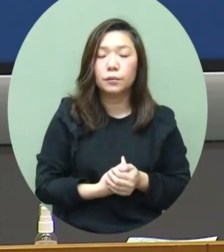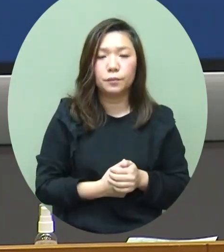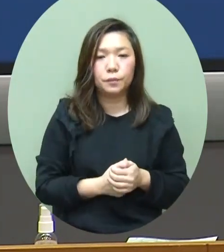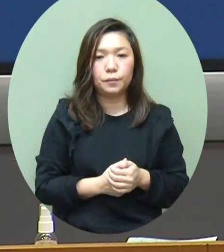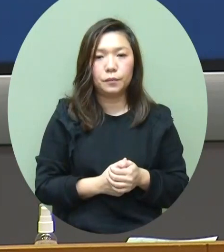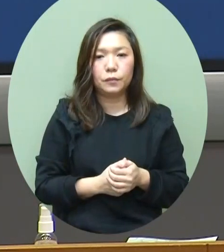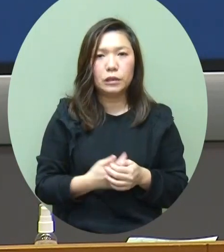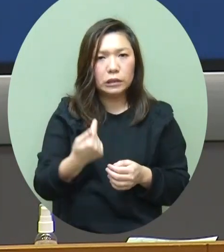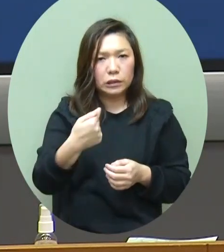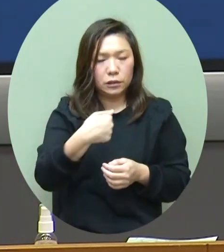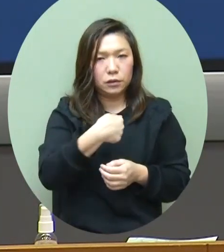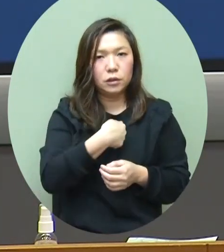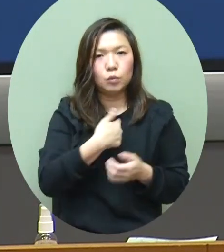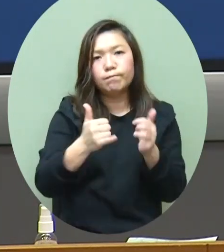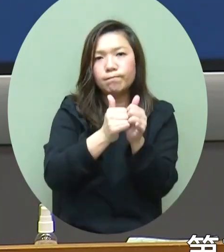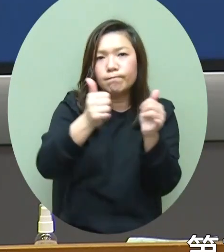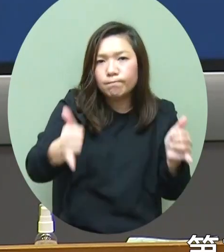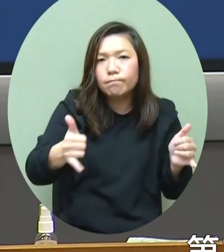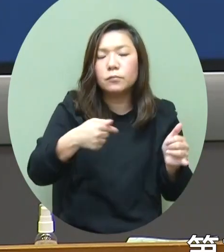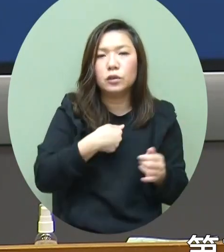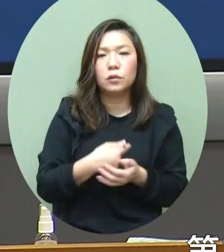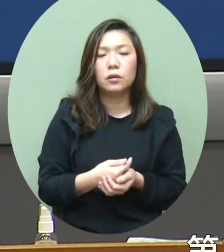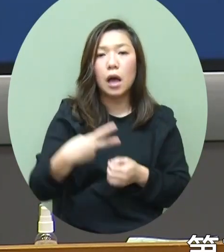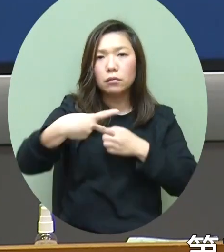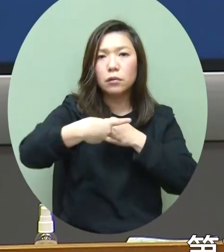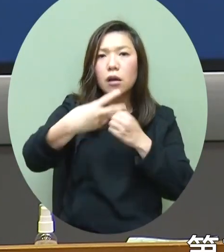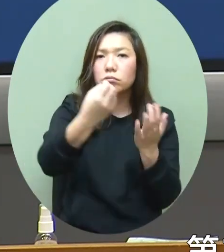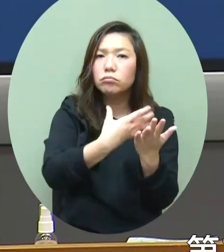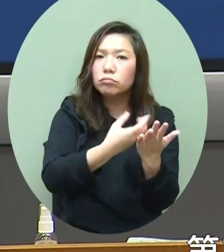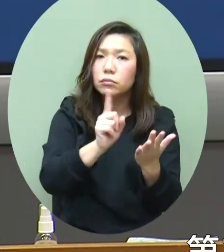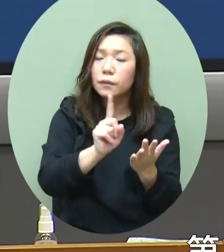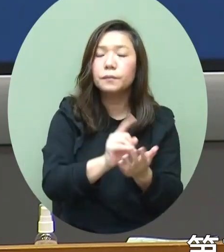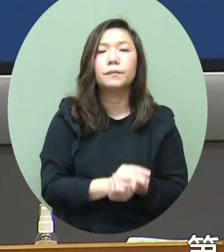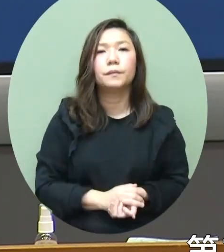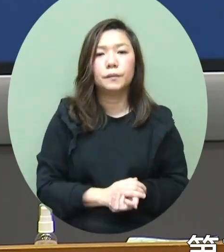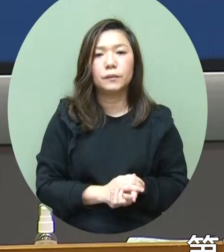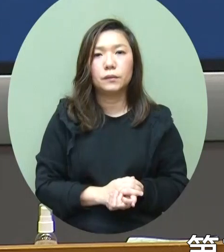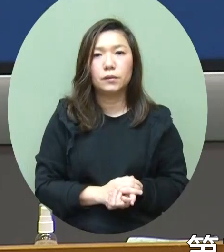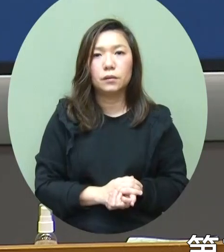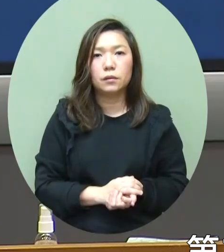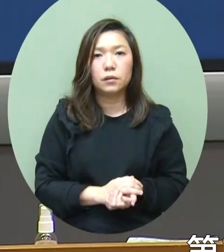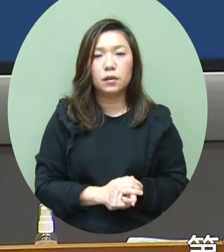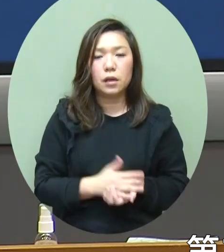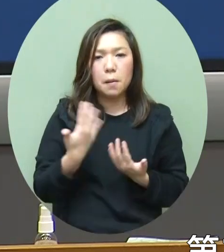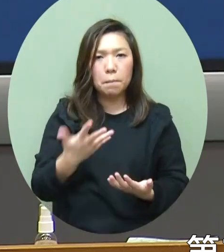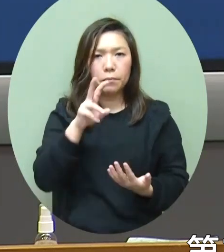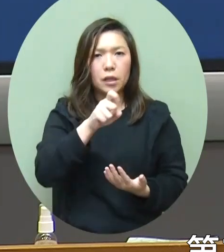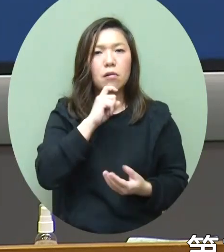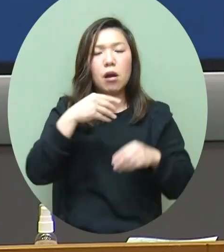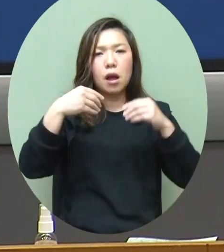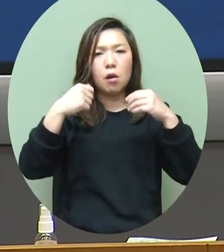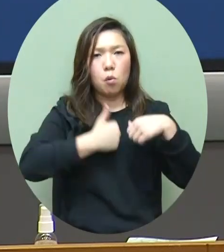係適當保持一啲嘅距離。第二個條件咧就係今次咧我哋見到教職